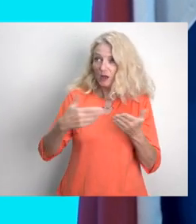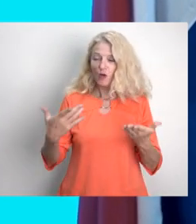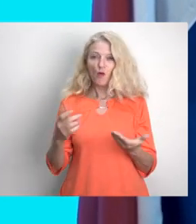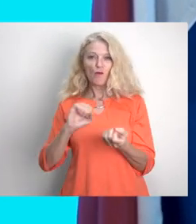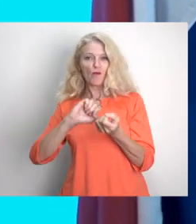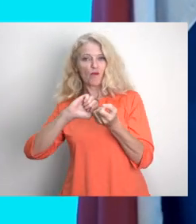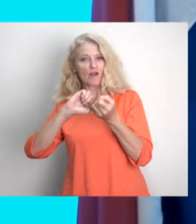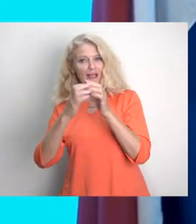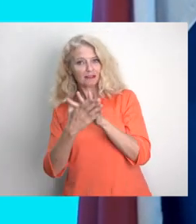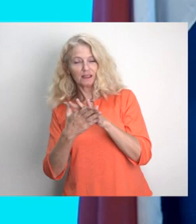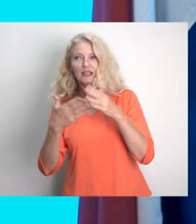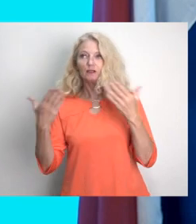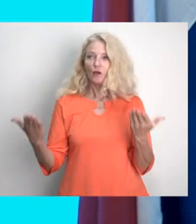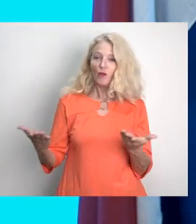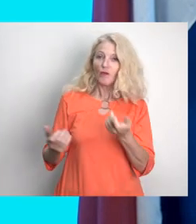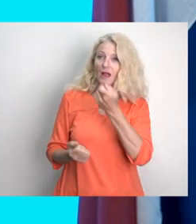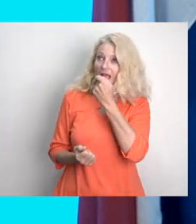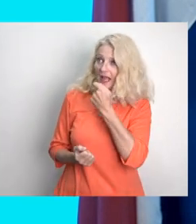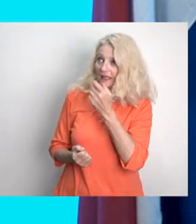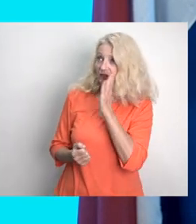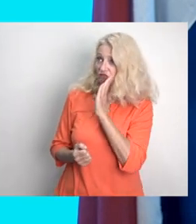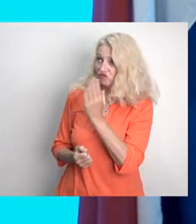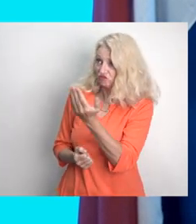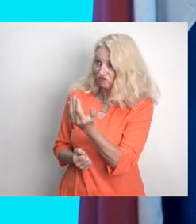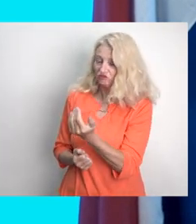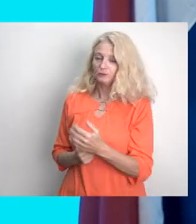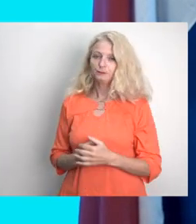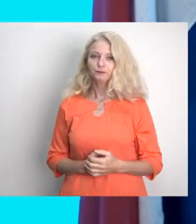of een voedselpakket willen hebben.